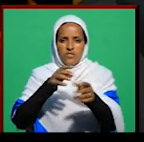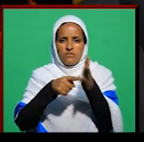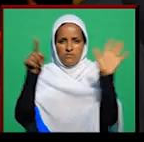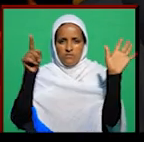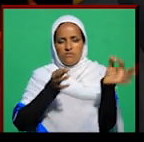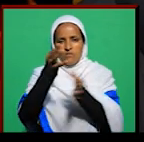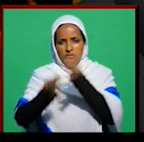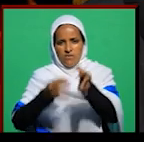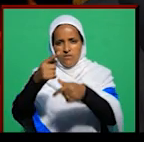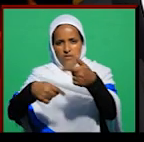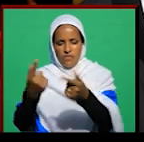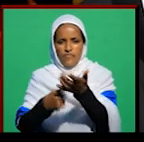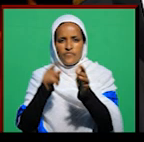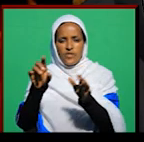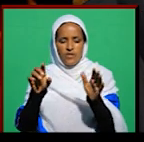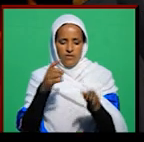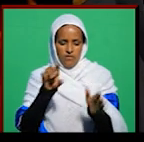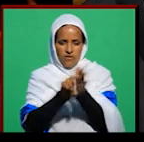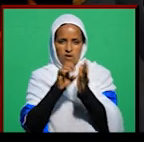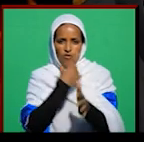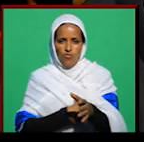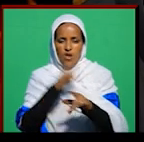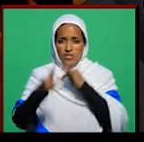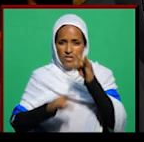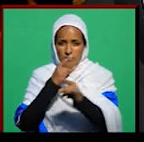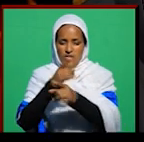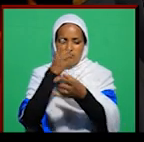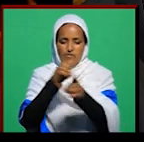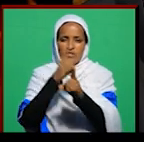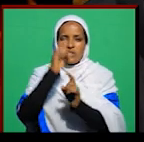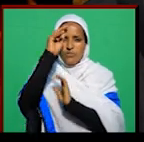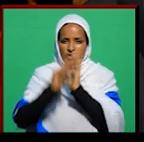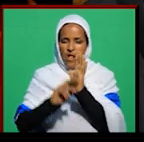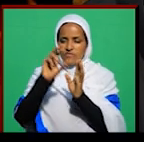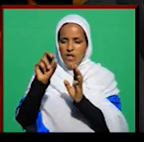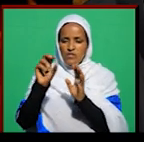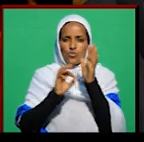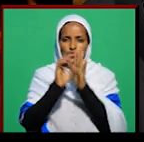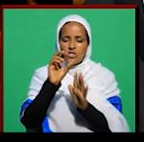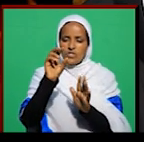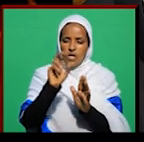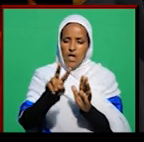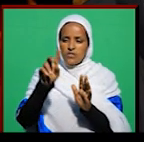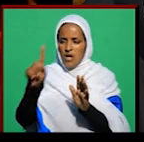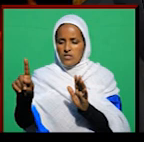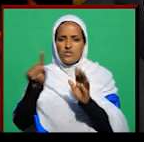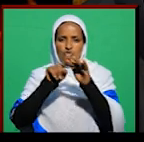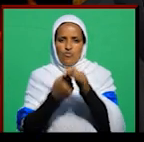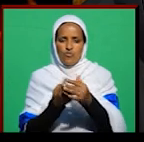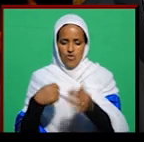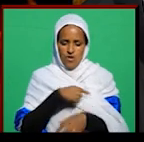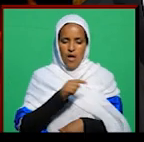ነበረ። ለምሳሌ በዚሁ በሕገ ልቡናው ዘመን በኦሪት ዘፍጥረት ምዕራፍ 30 ከቁጥር 31